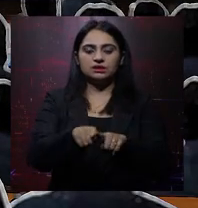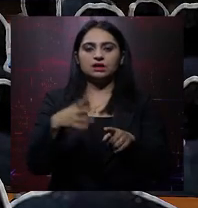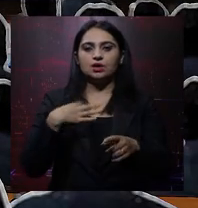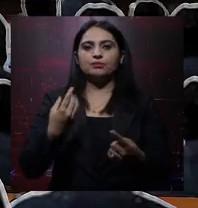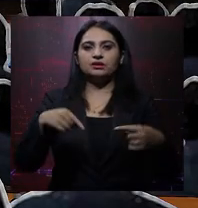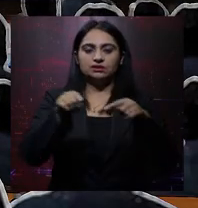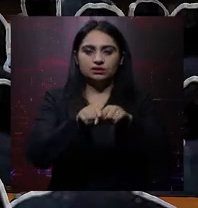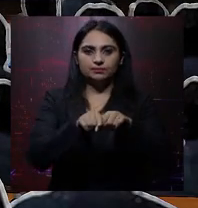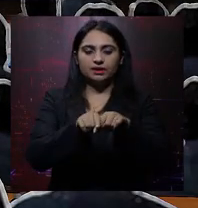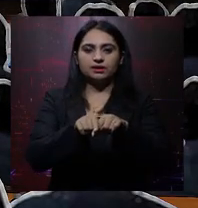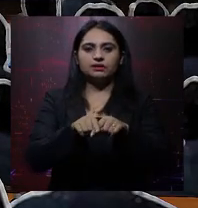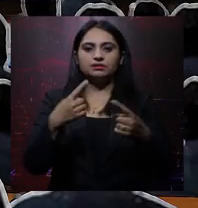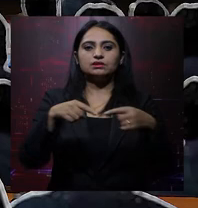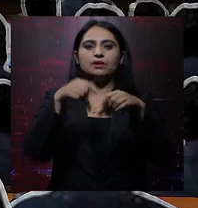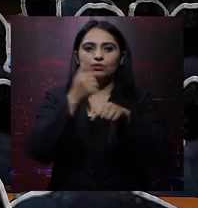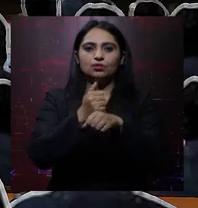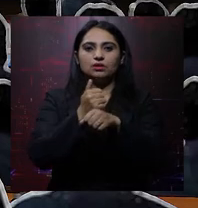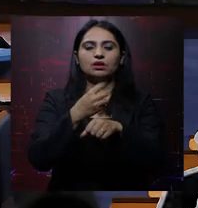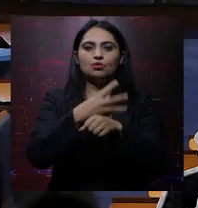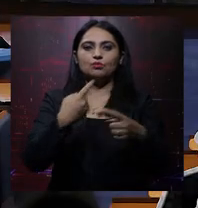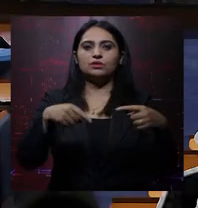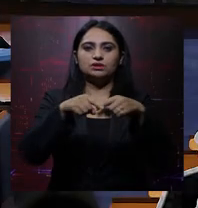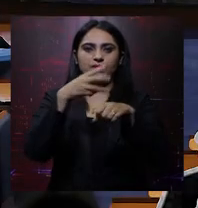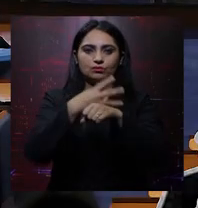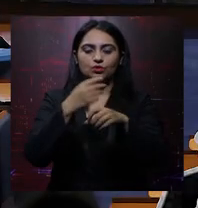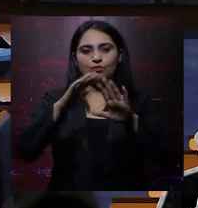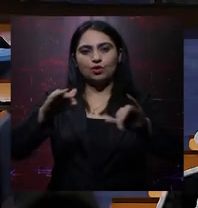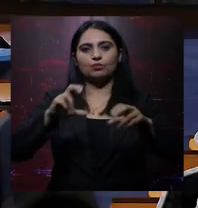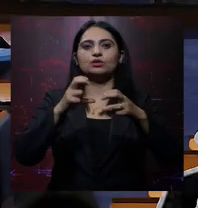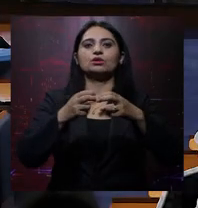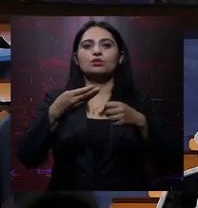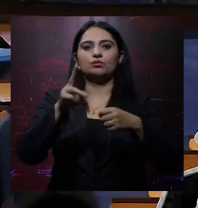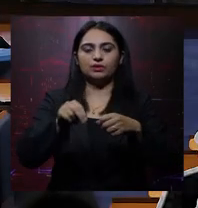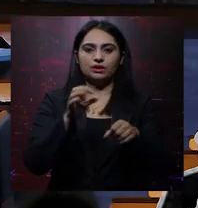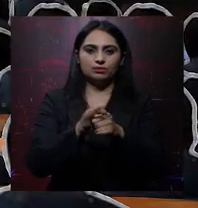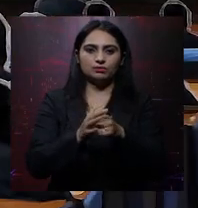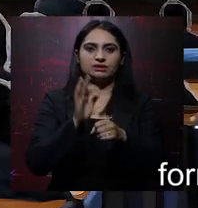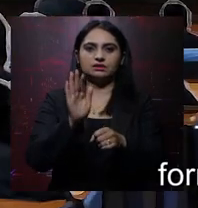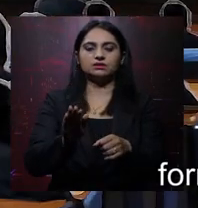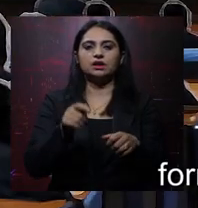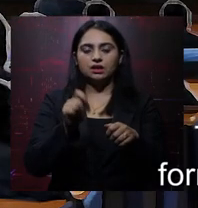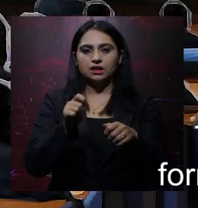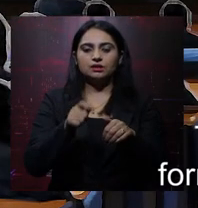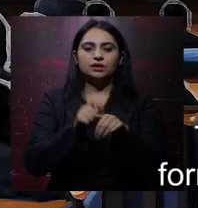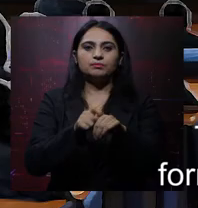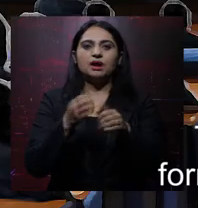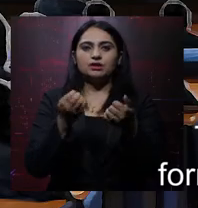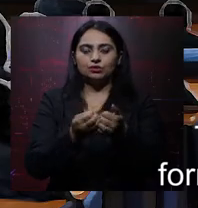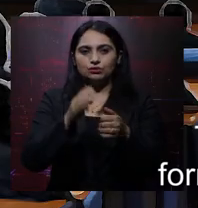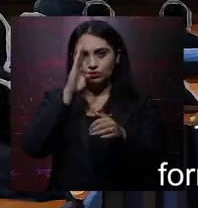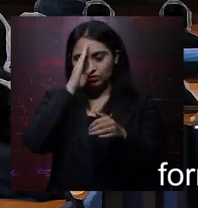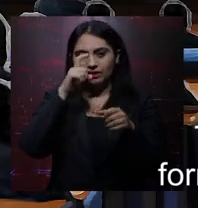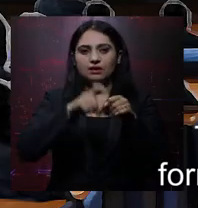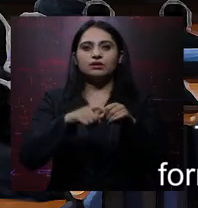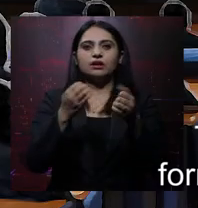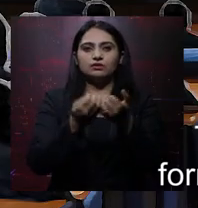प्रतिनिधि सभाको हकमा सभामुख र उपसभामुख फरक फरक दलको हुनुपर्ने व्यवस्था रहेको छ। कानून निर्माण गर्नु, सरकार